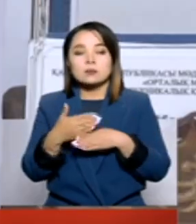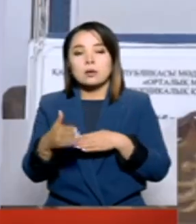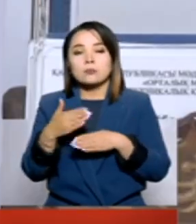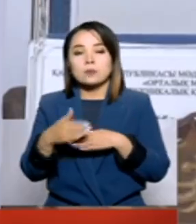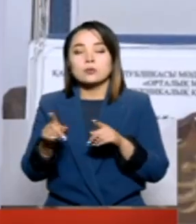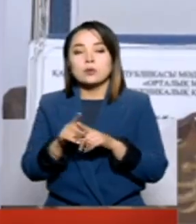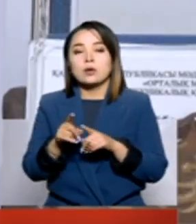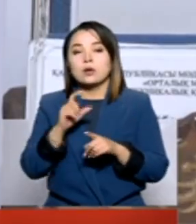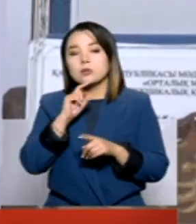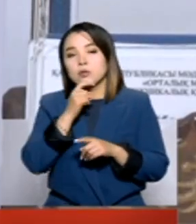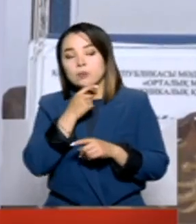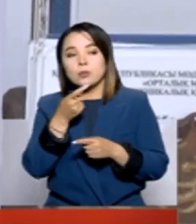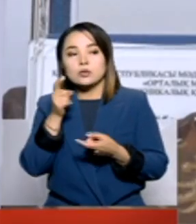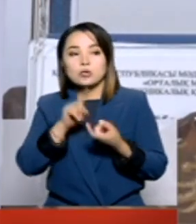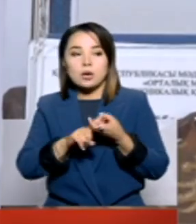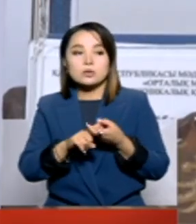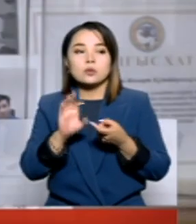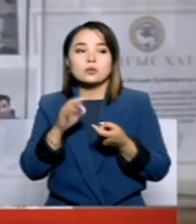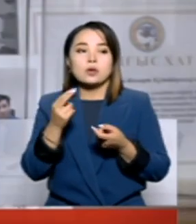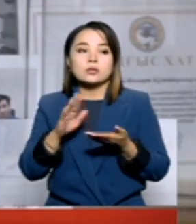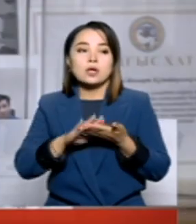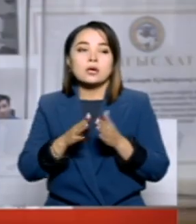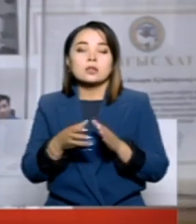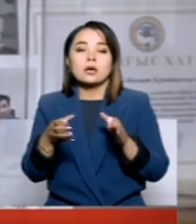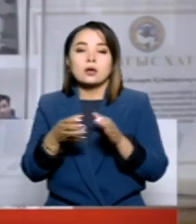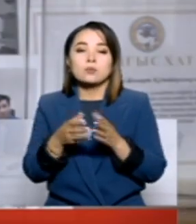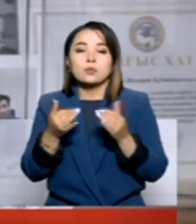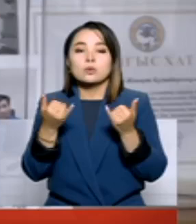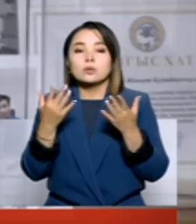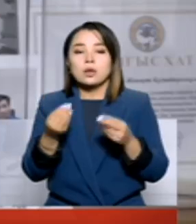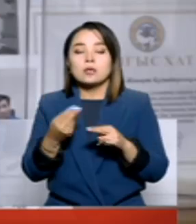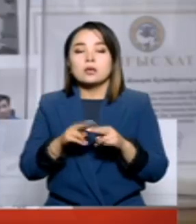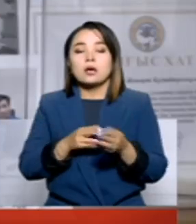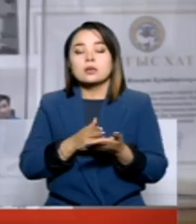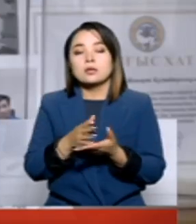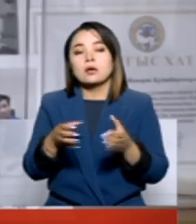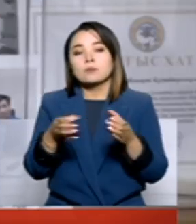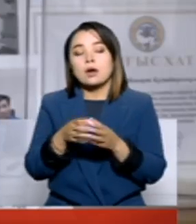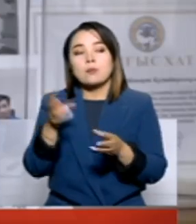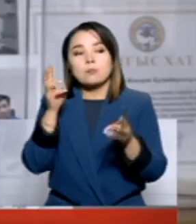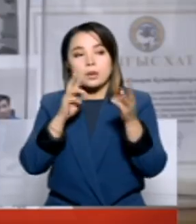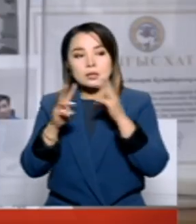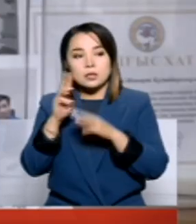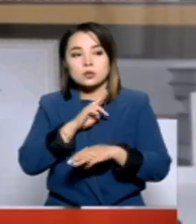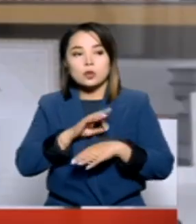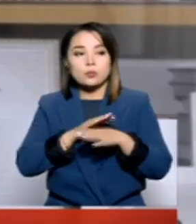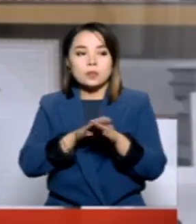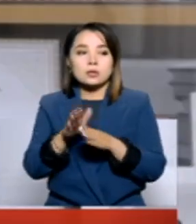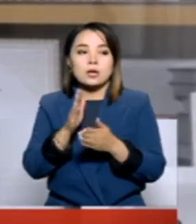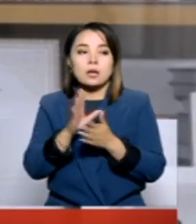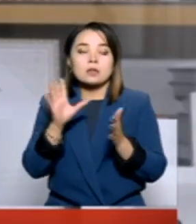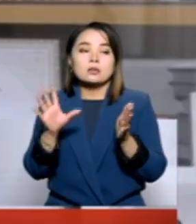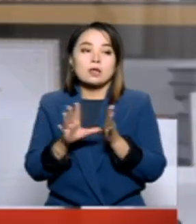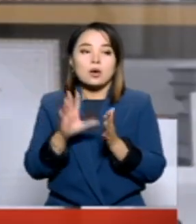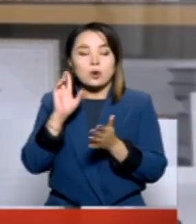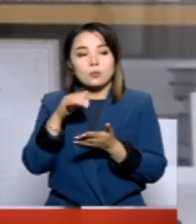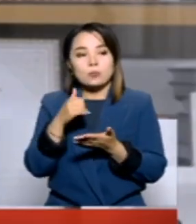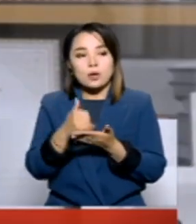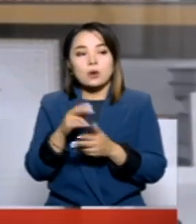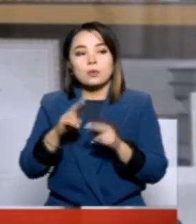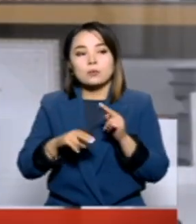бір экономикалық жағынан да, әлеуметтік жағынан да бүгінгі таңдағы саяси модернизация процесімен қоса электронды үкімет